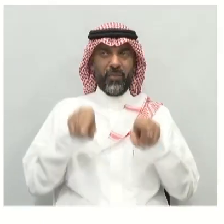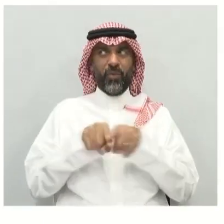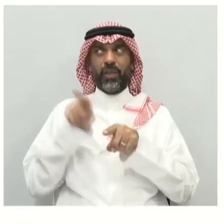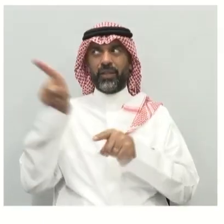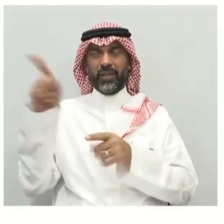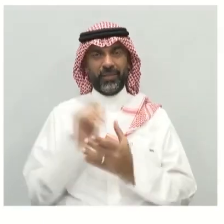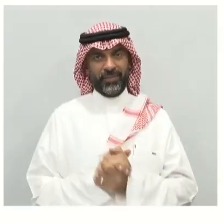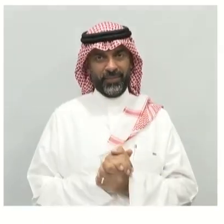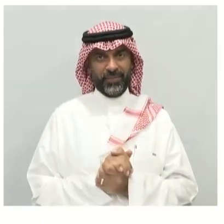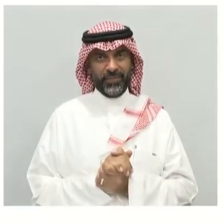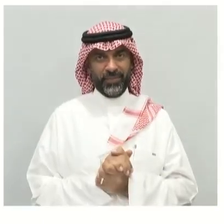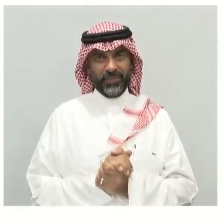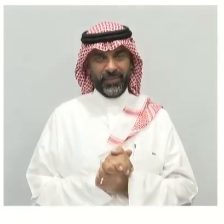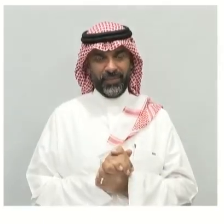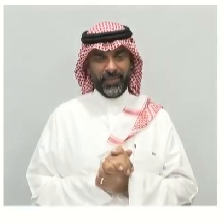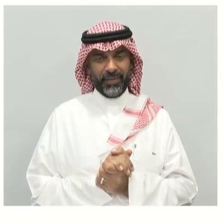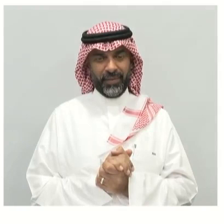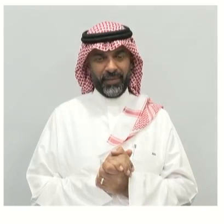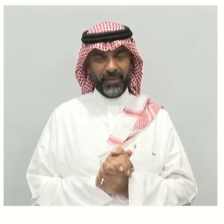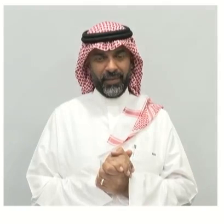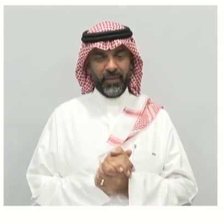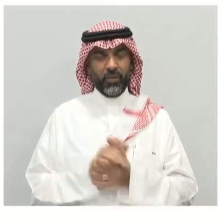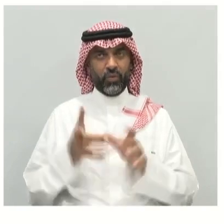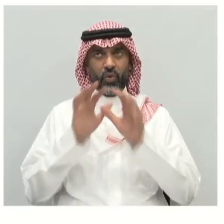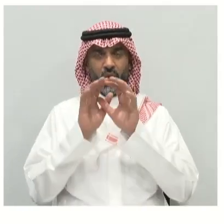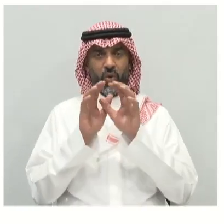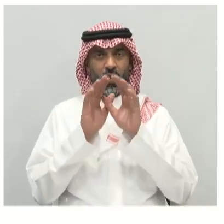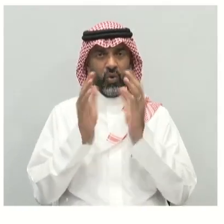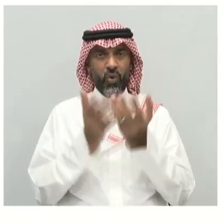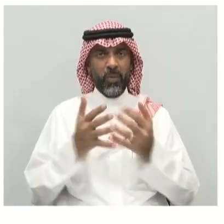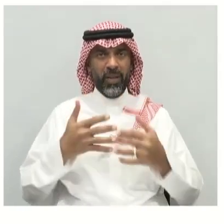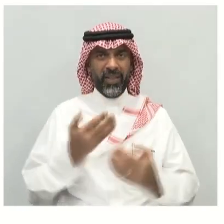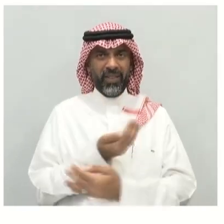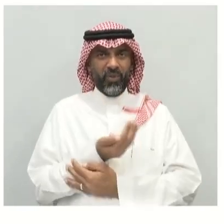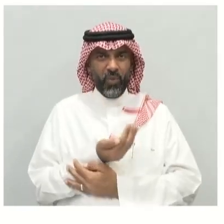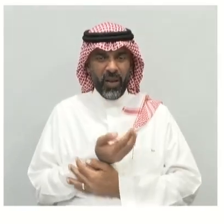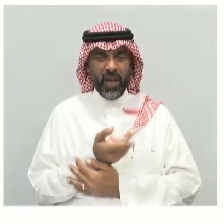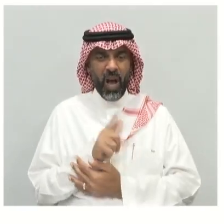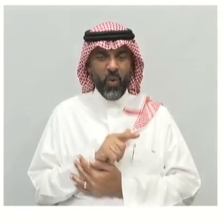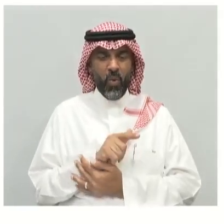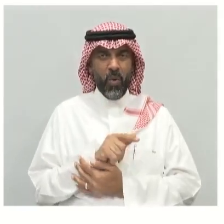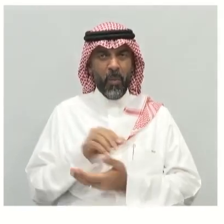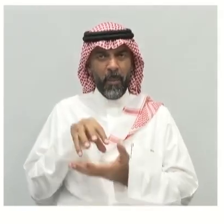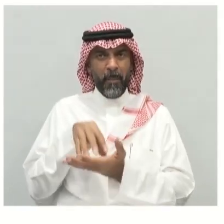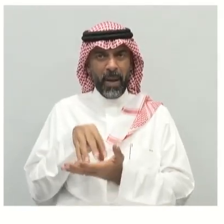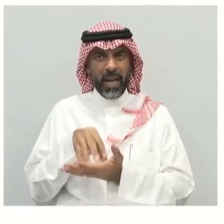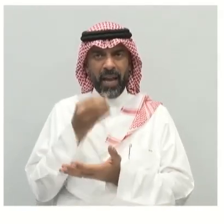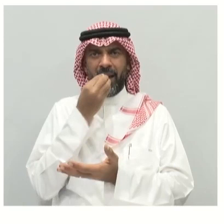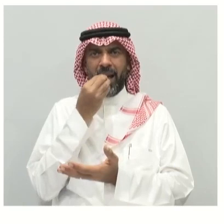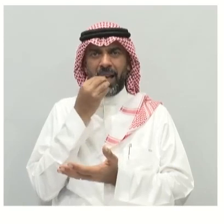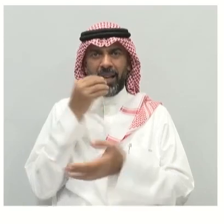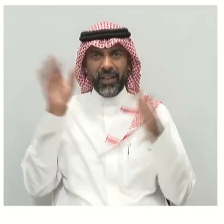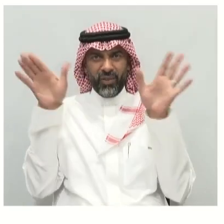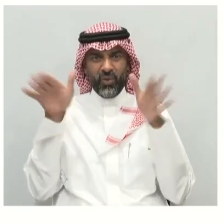النموذج هذا نموذج علبه دم او مكان اكل